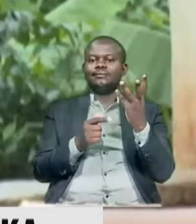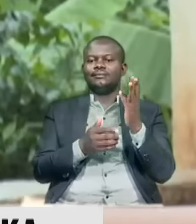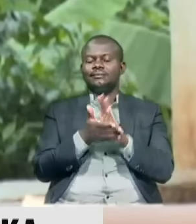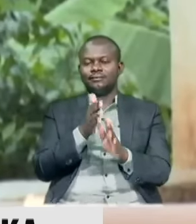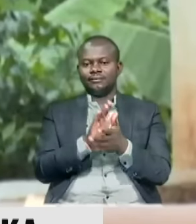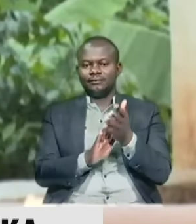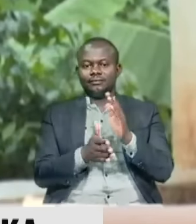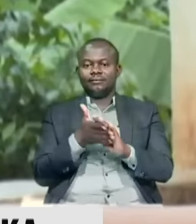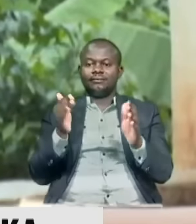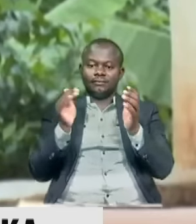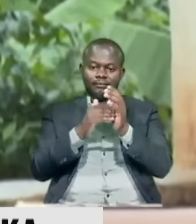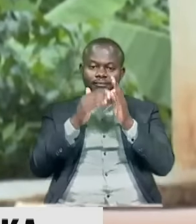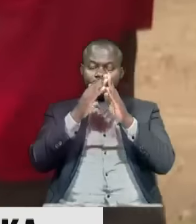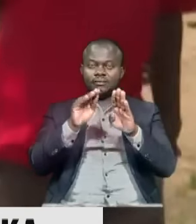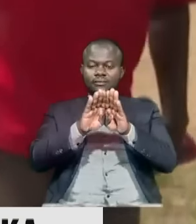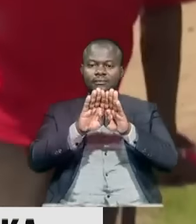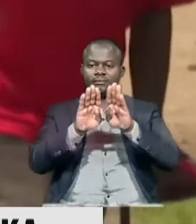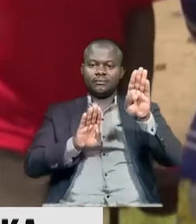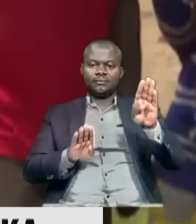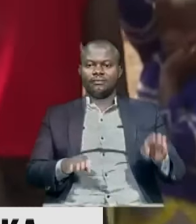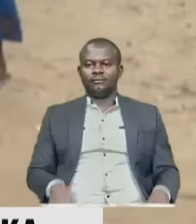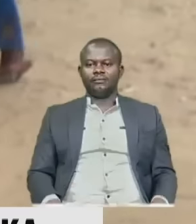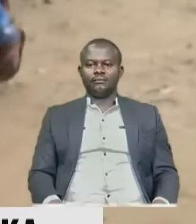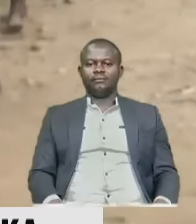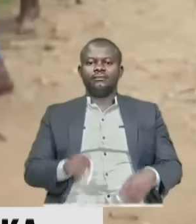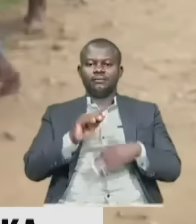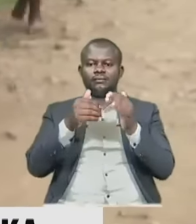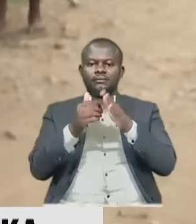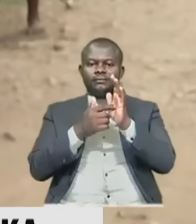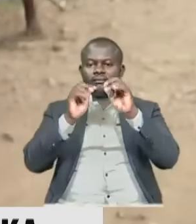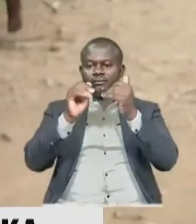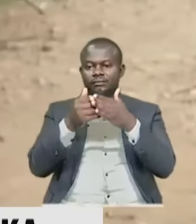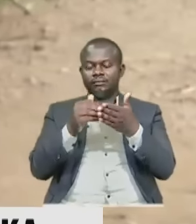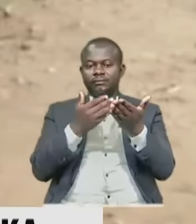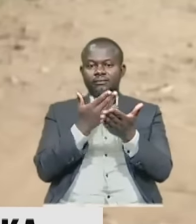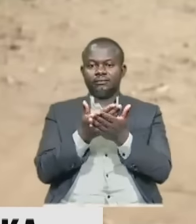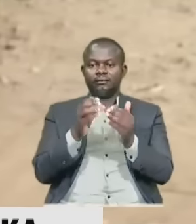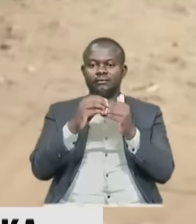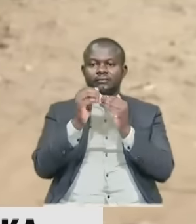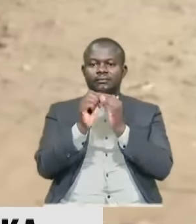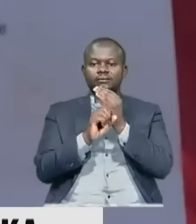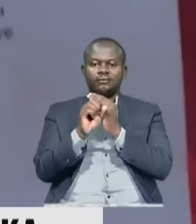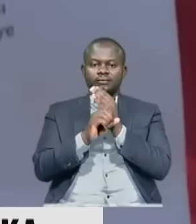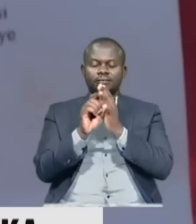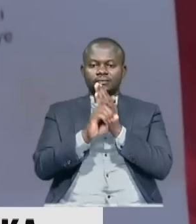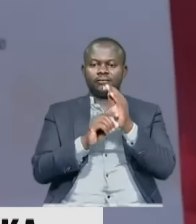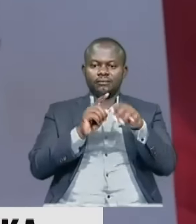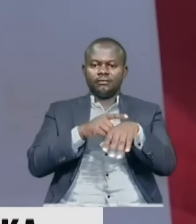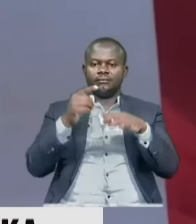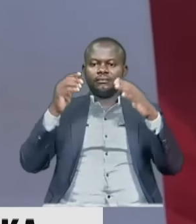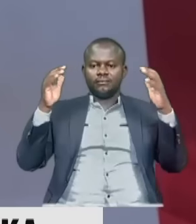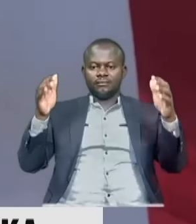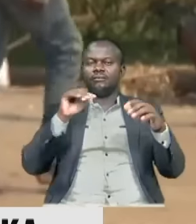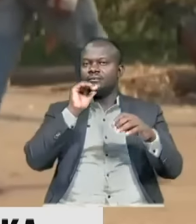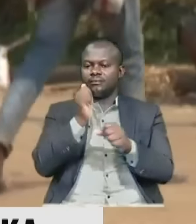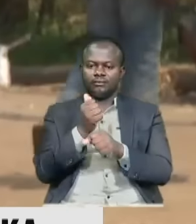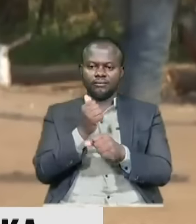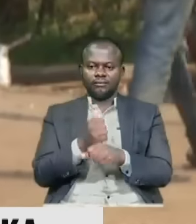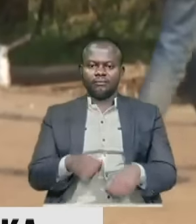yarasenyutse, none n'inzu yasadutse kabiri. Aba baturage bagaragaza ko bitabaje ubuyobozi bw'umurenge n'akarere igihe kinini, ariko ngo